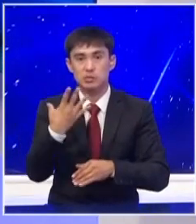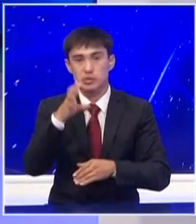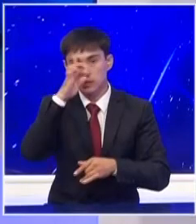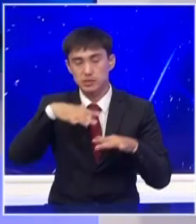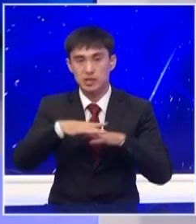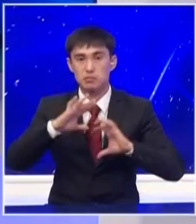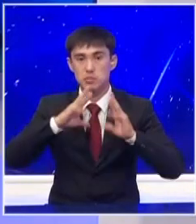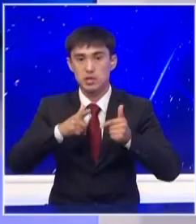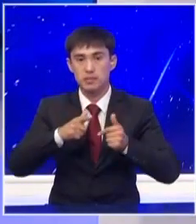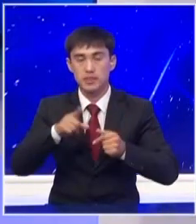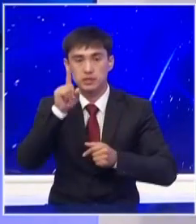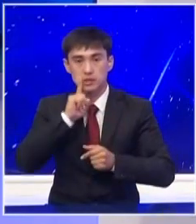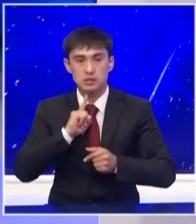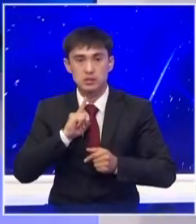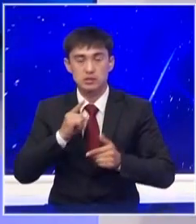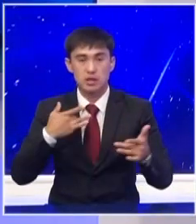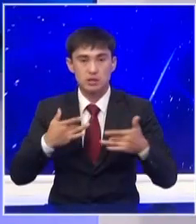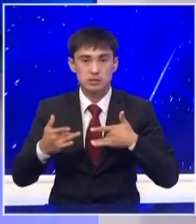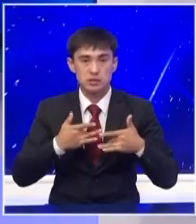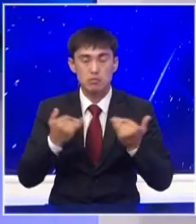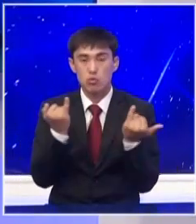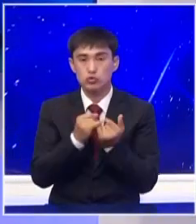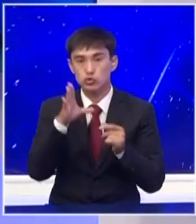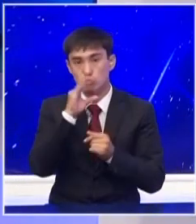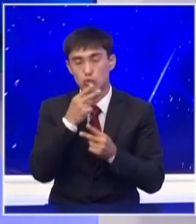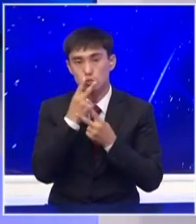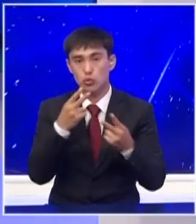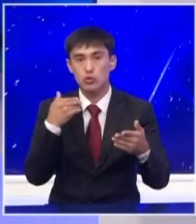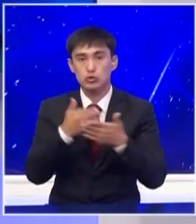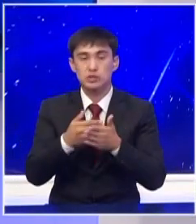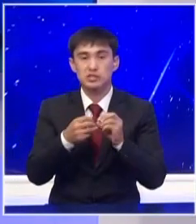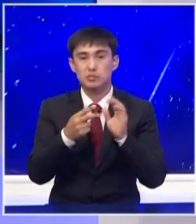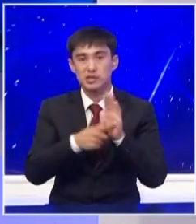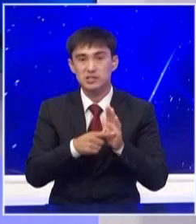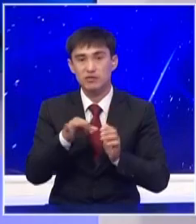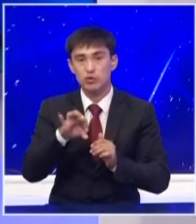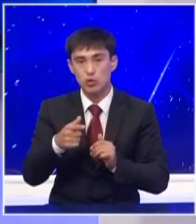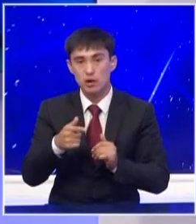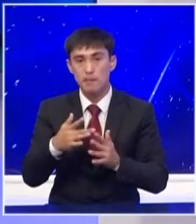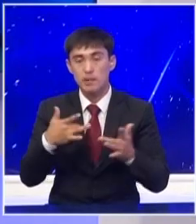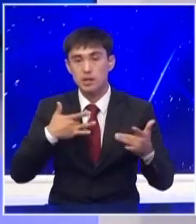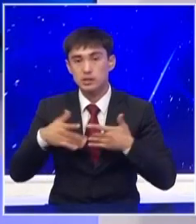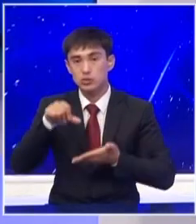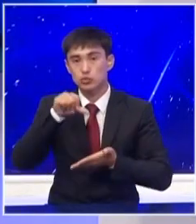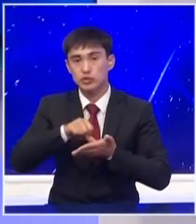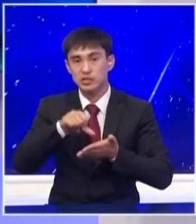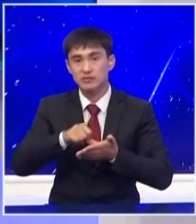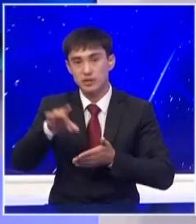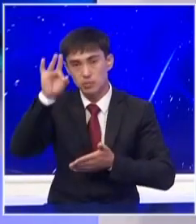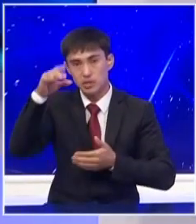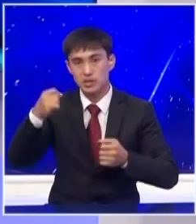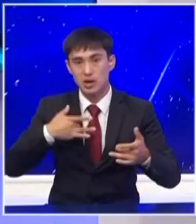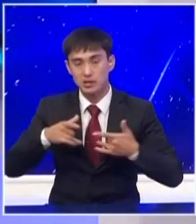стран мира. Наслаждаться сольными концертами с гости смогут до 17 июля. В масштабном концерте приняли участие